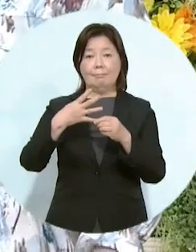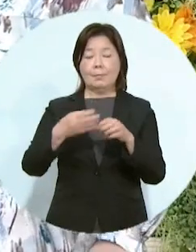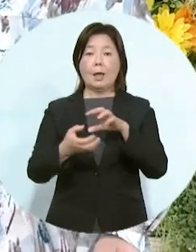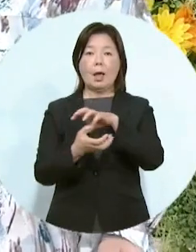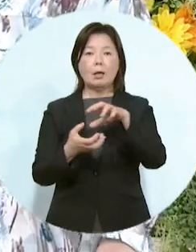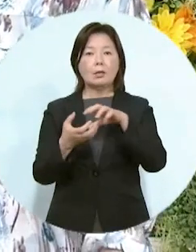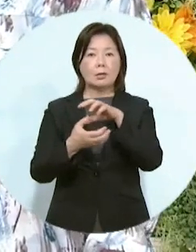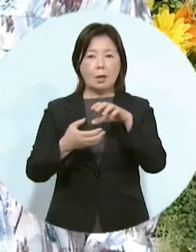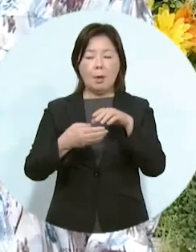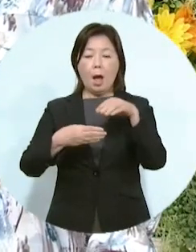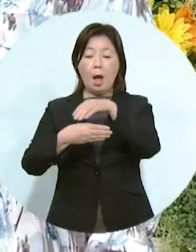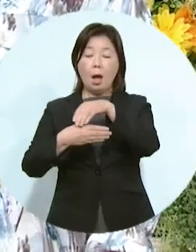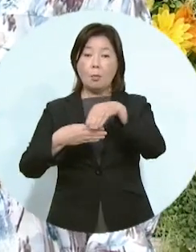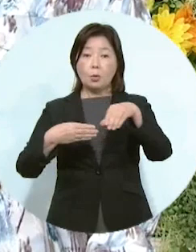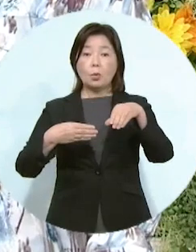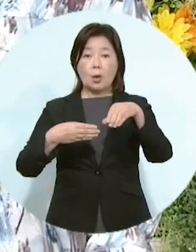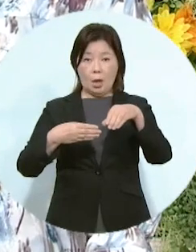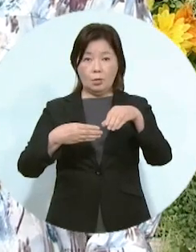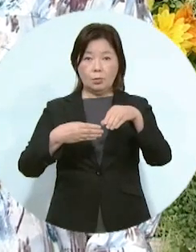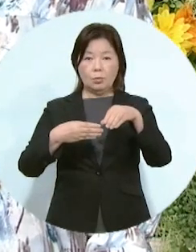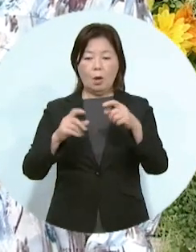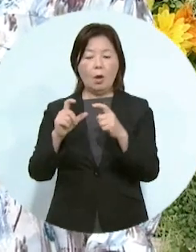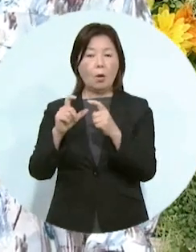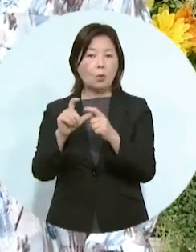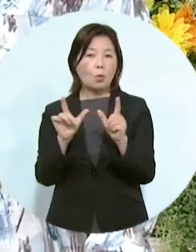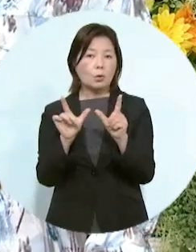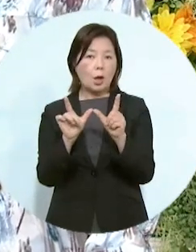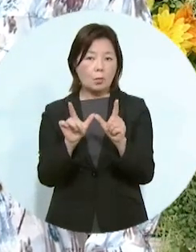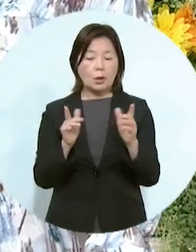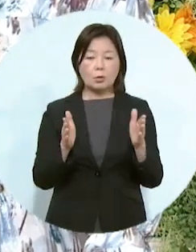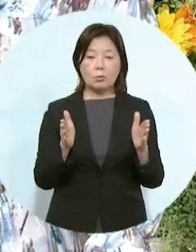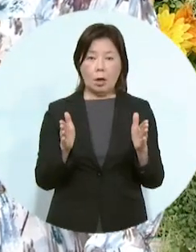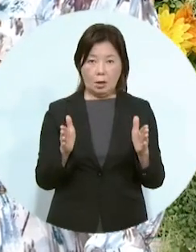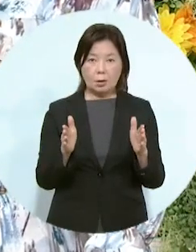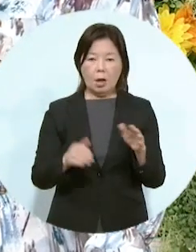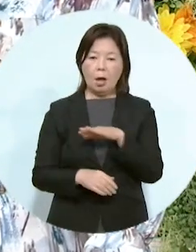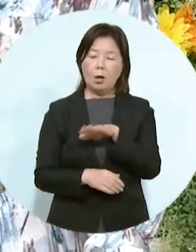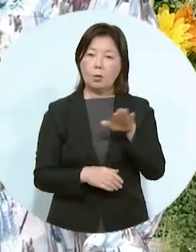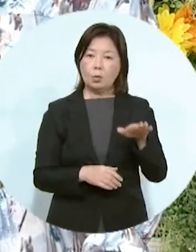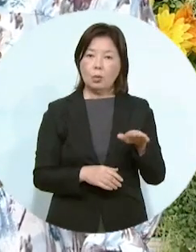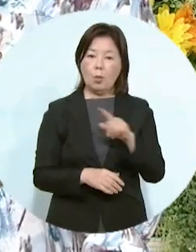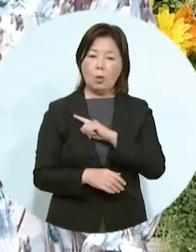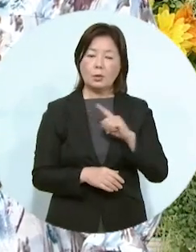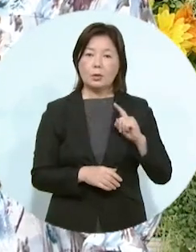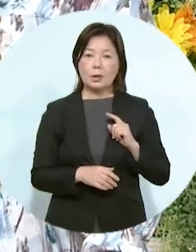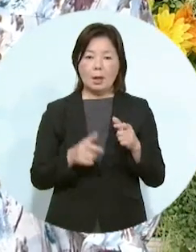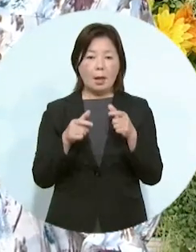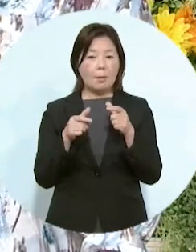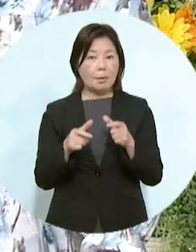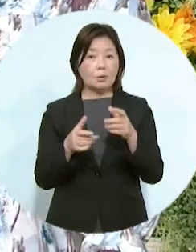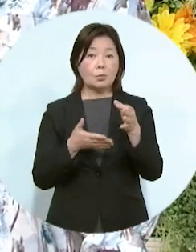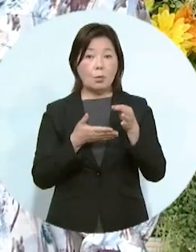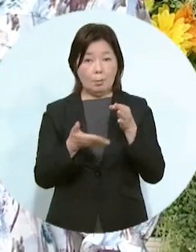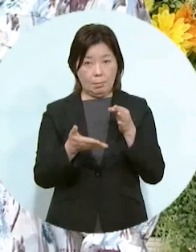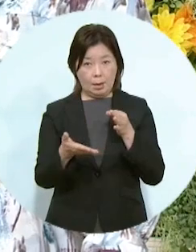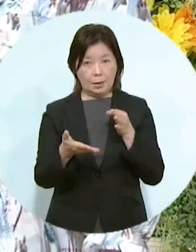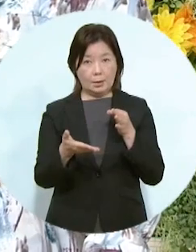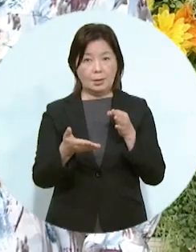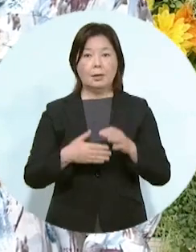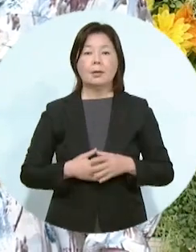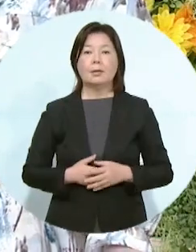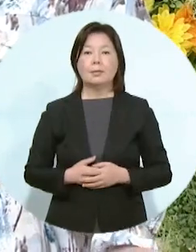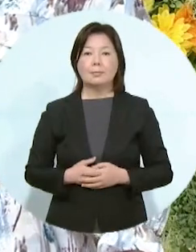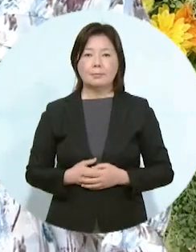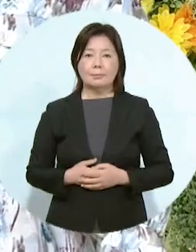多摩都市モノレールではゴールデンウィーク期間に多摩モノ子どもワンデーパスを販売します。